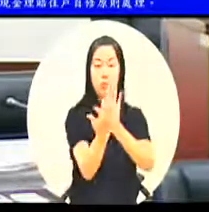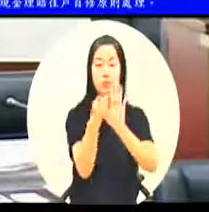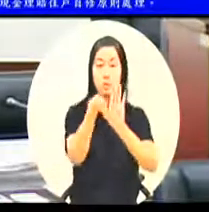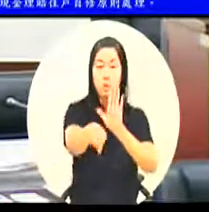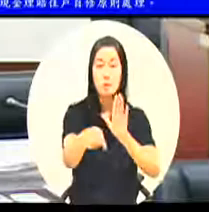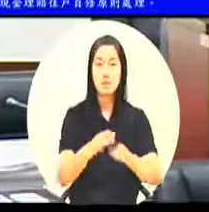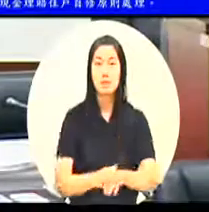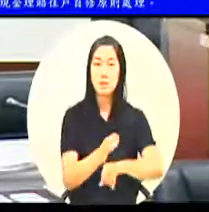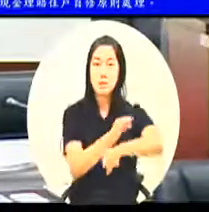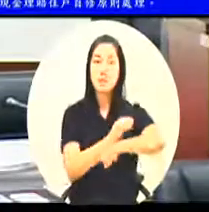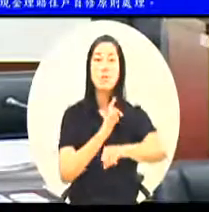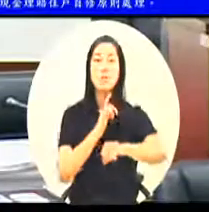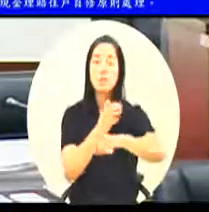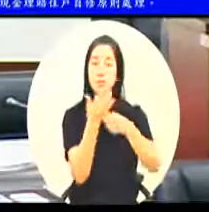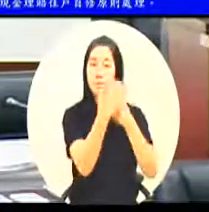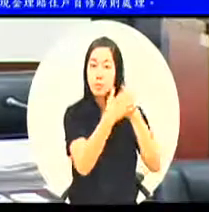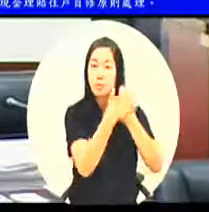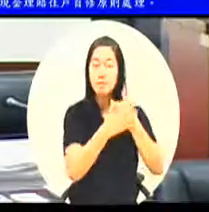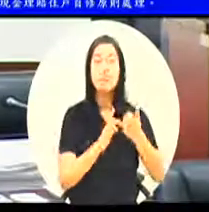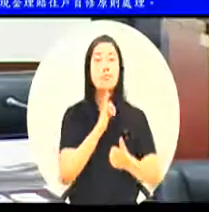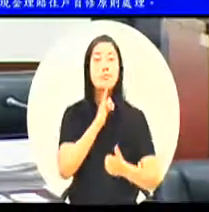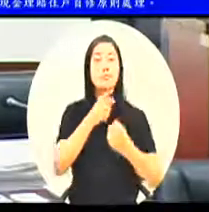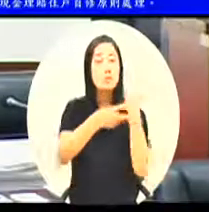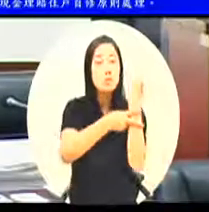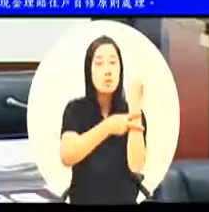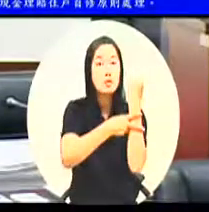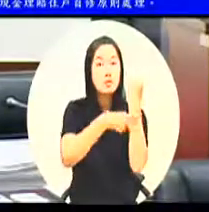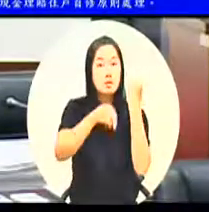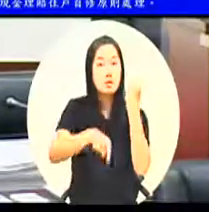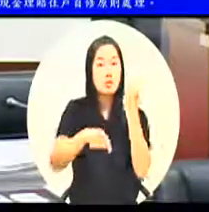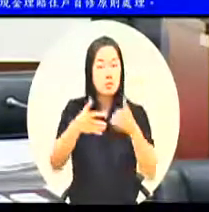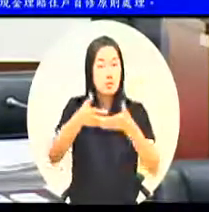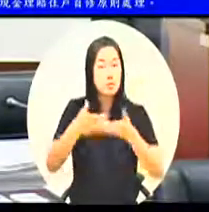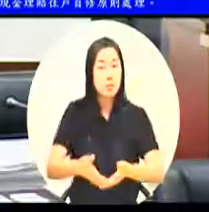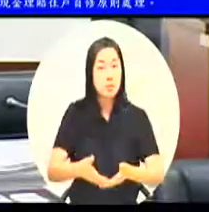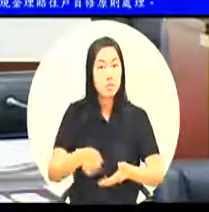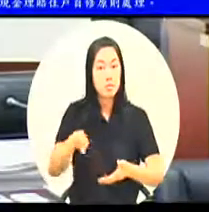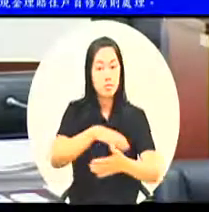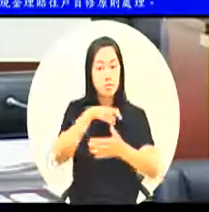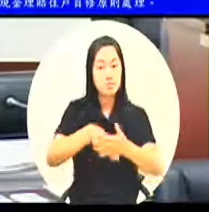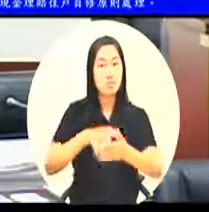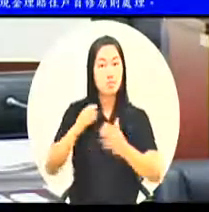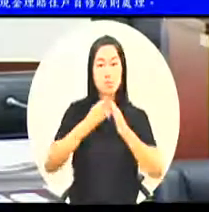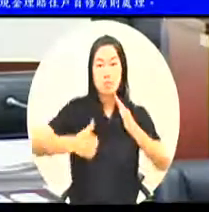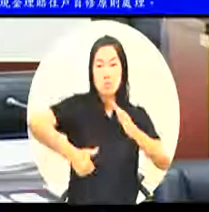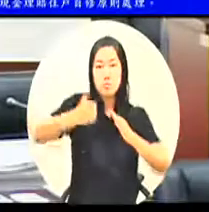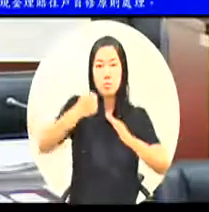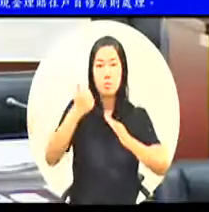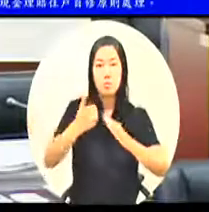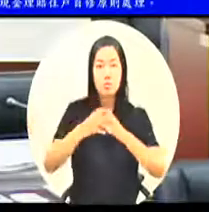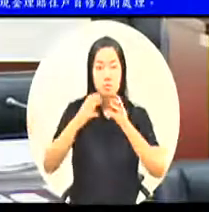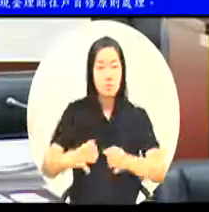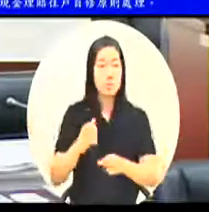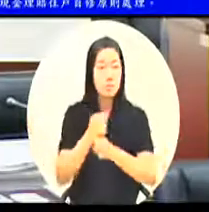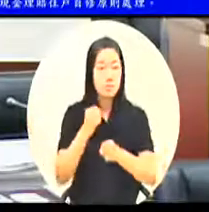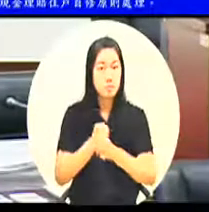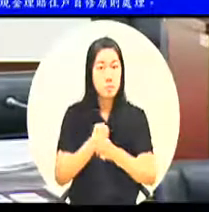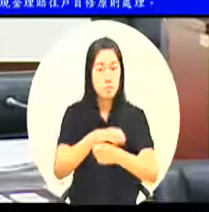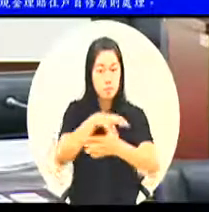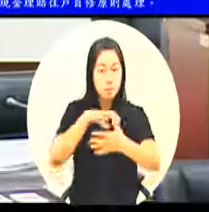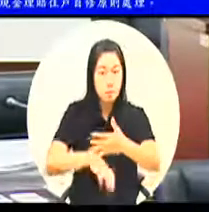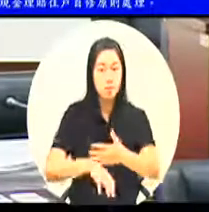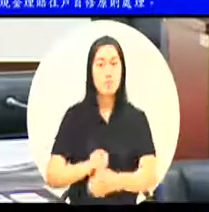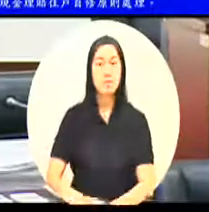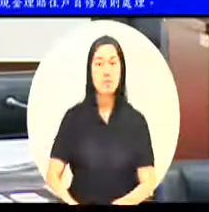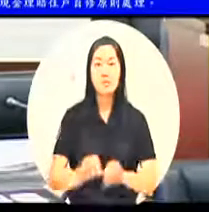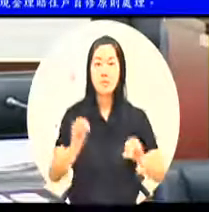里，它是一个重要的，包括市长的重大建设之一哈。地震局开